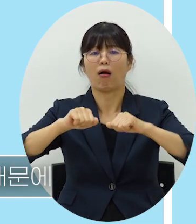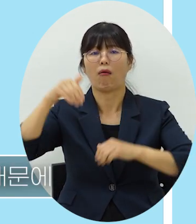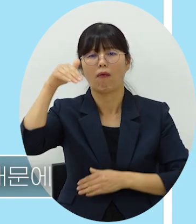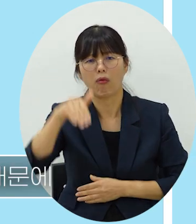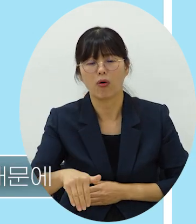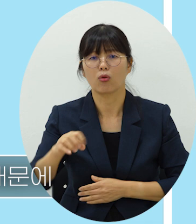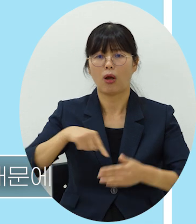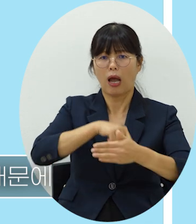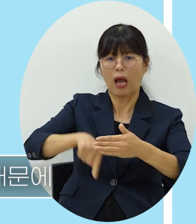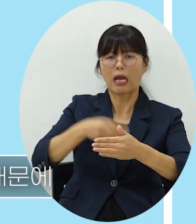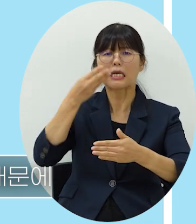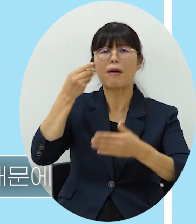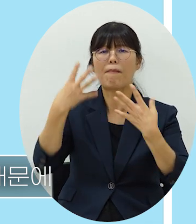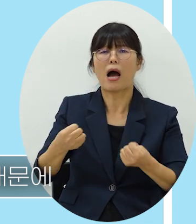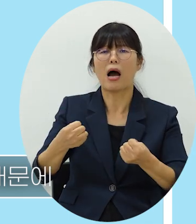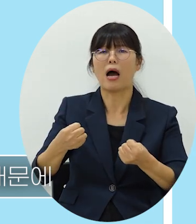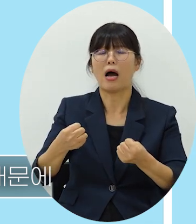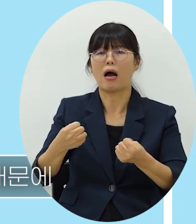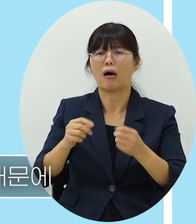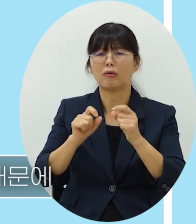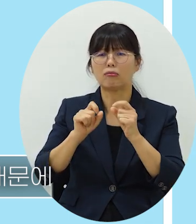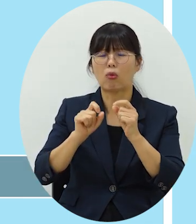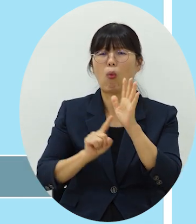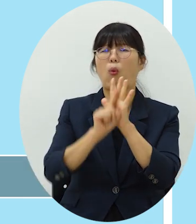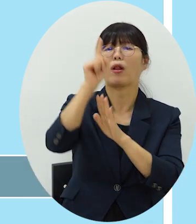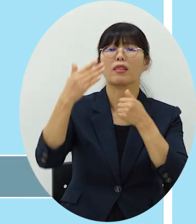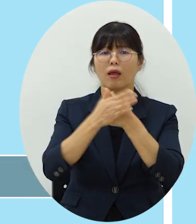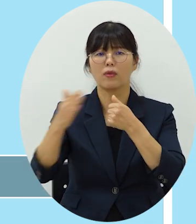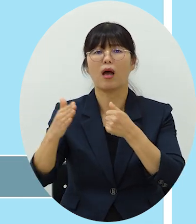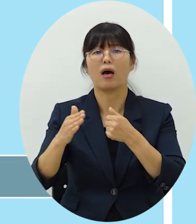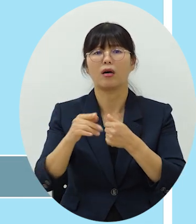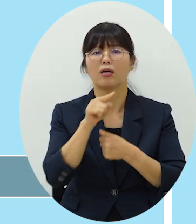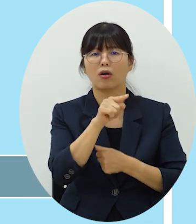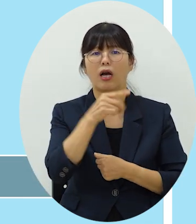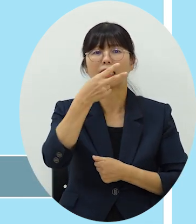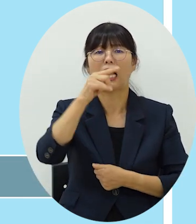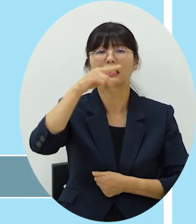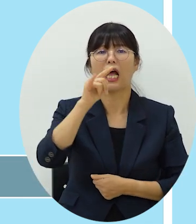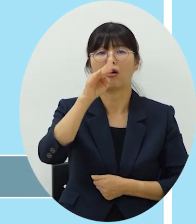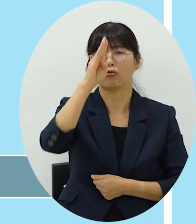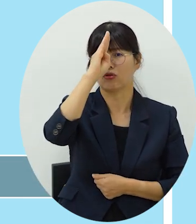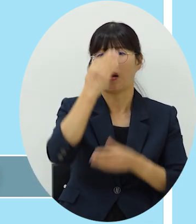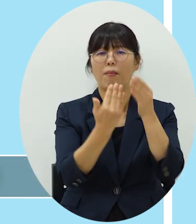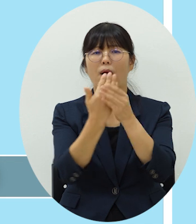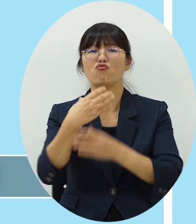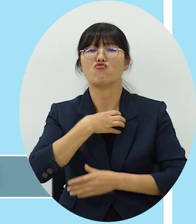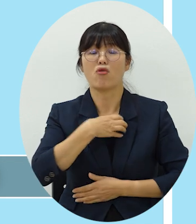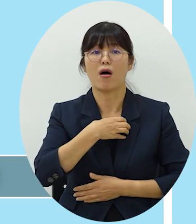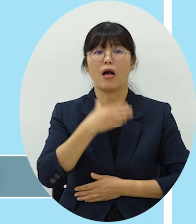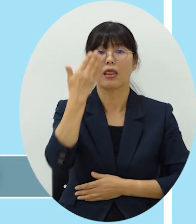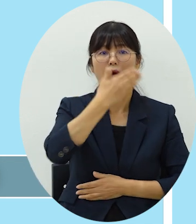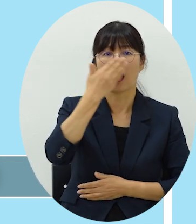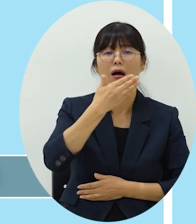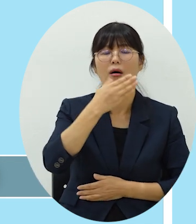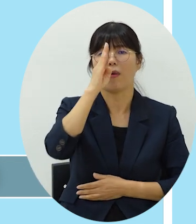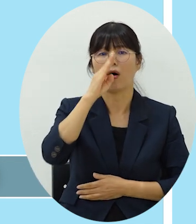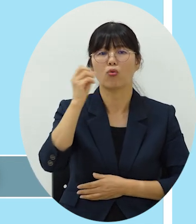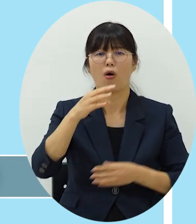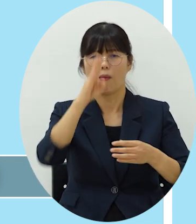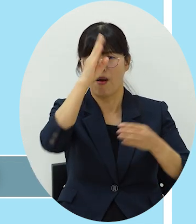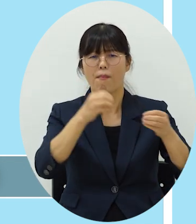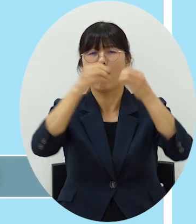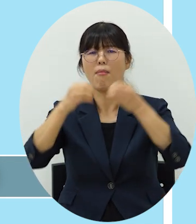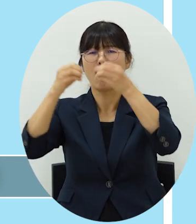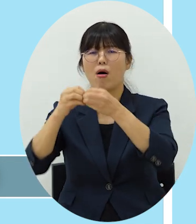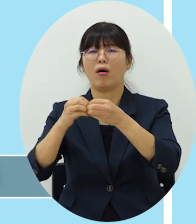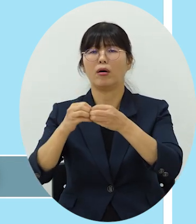떨어지고 내장 지방의 비율이 올라가기 때문에 대사증후군의 발생 위험도가 높아지므로 당뇨의 유병률과 합병증의